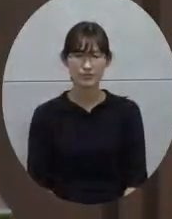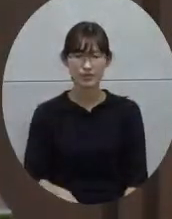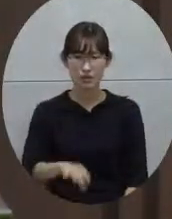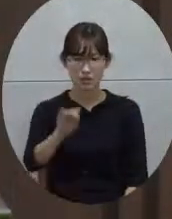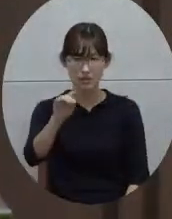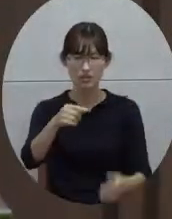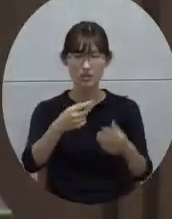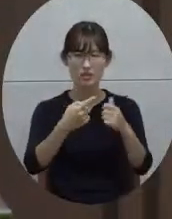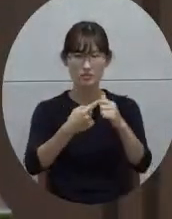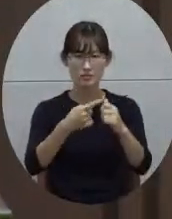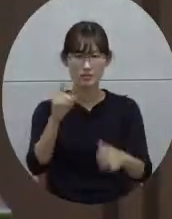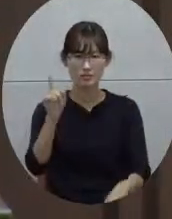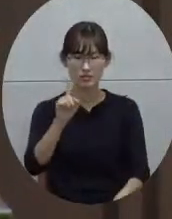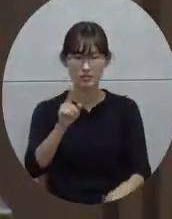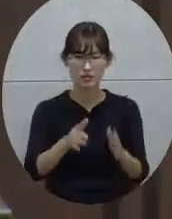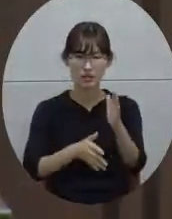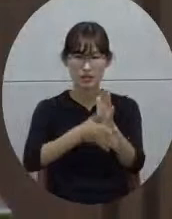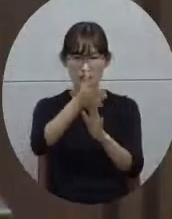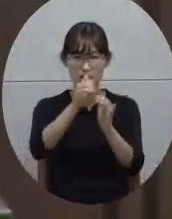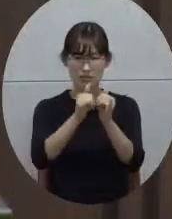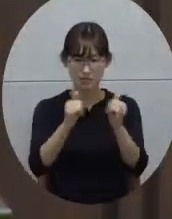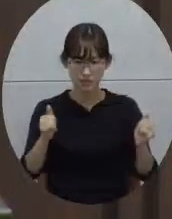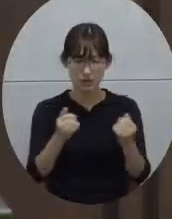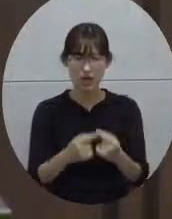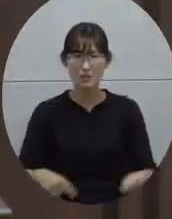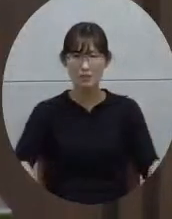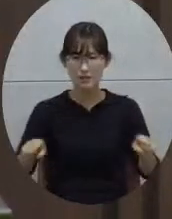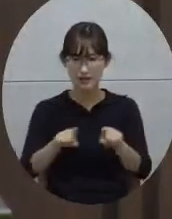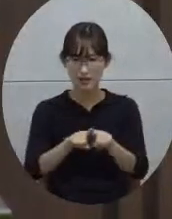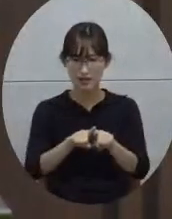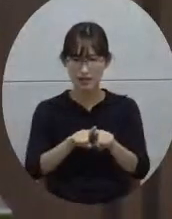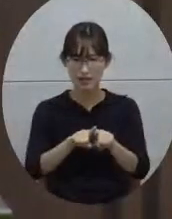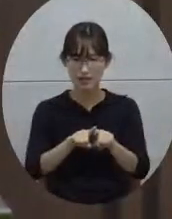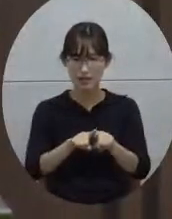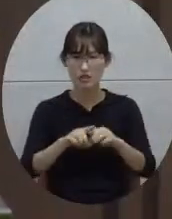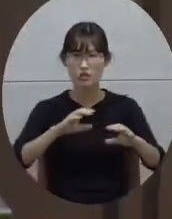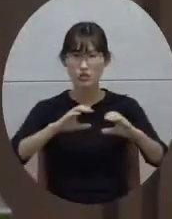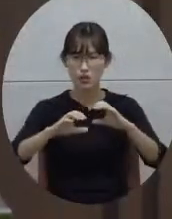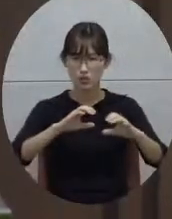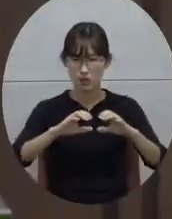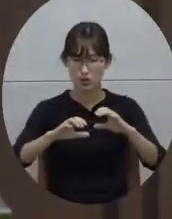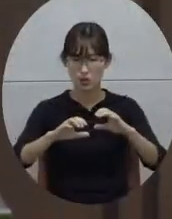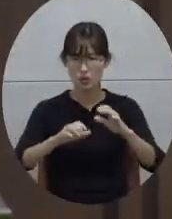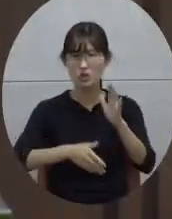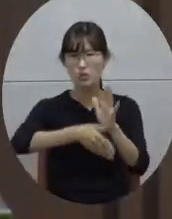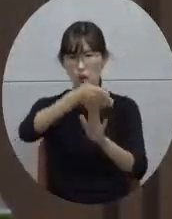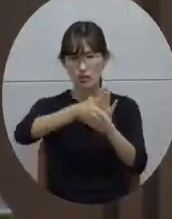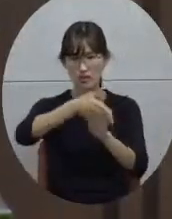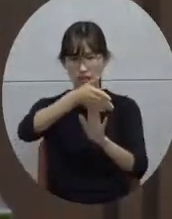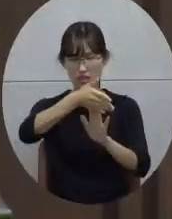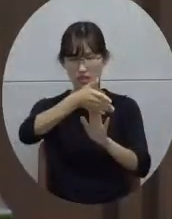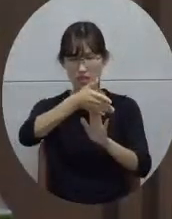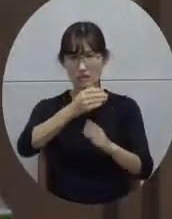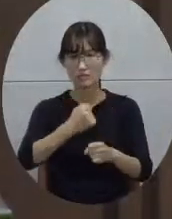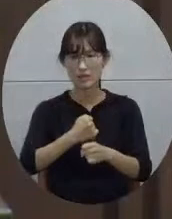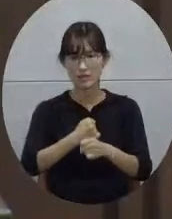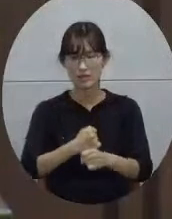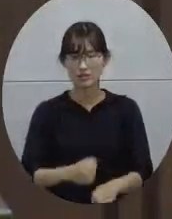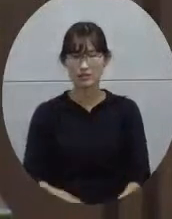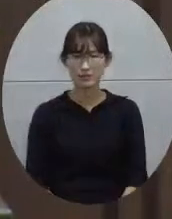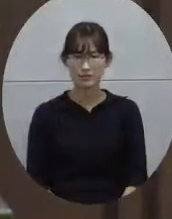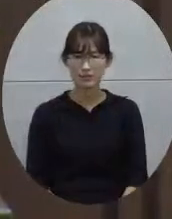첫째, 시민과 함께하는 소통 공감 도시를 만들겠습니다. 소통과 공감은